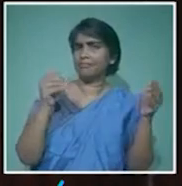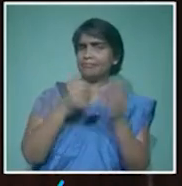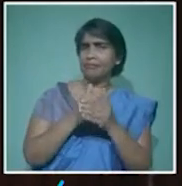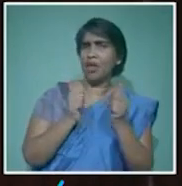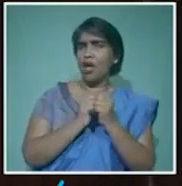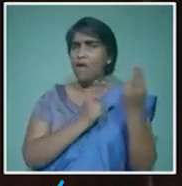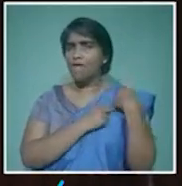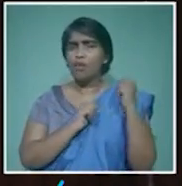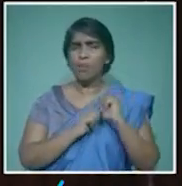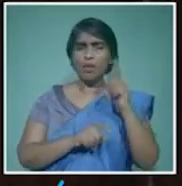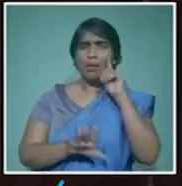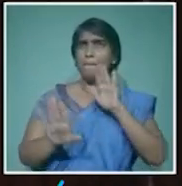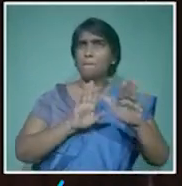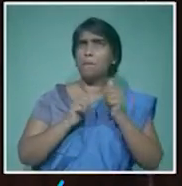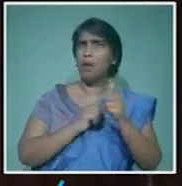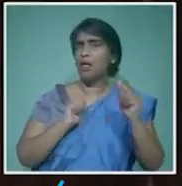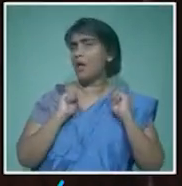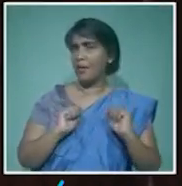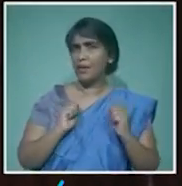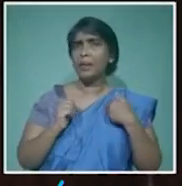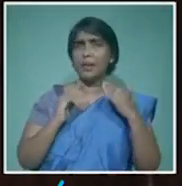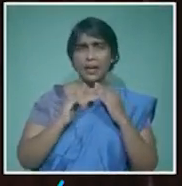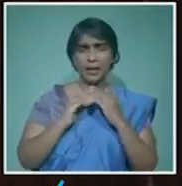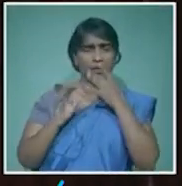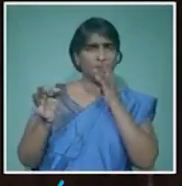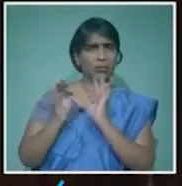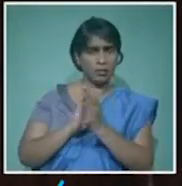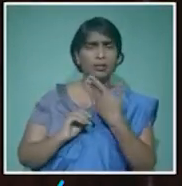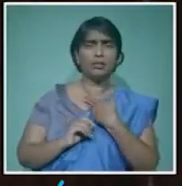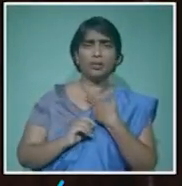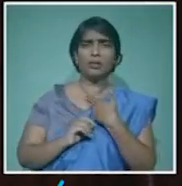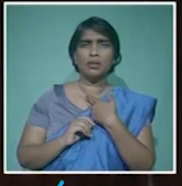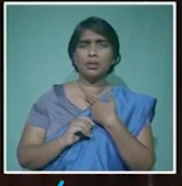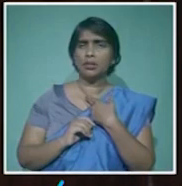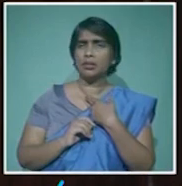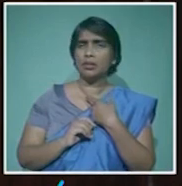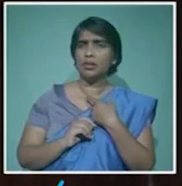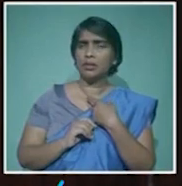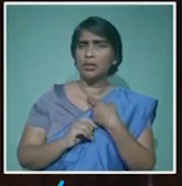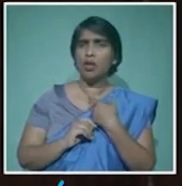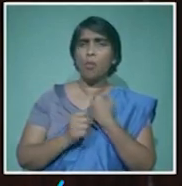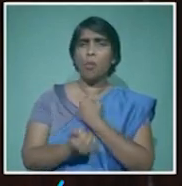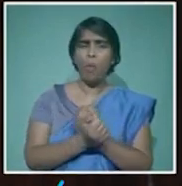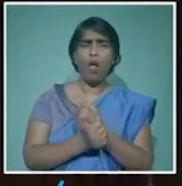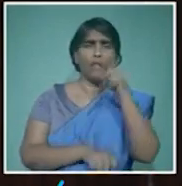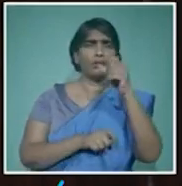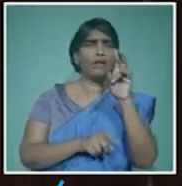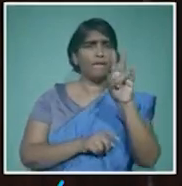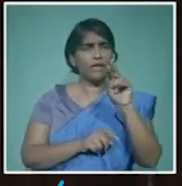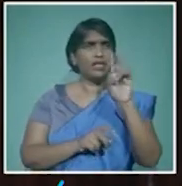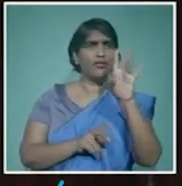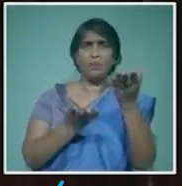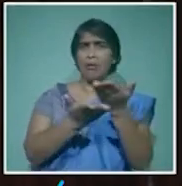හිටියේ මොන විදිහට නිලධාරීන් ක්‍රියාත්මක වුණේ? ඇයි මගේ ගේට ගිනි තියද්දි නියෝජ්‍ය කතානායකතුමනි පොලිසිය 20ක් 25ක් ගෙදර හිටියා?